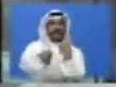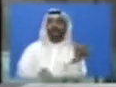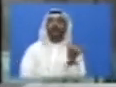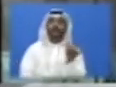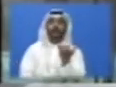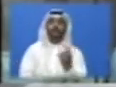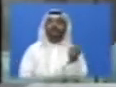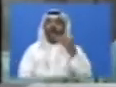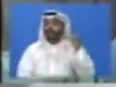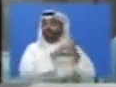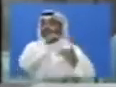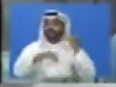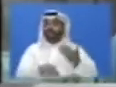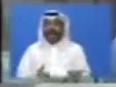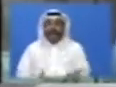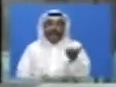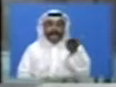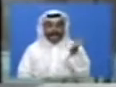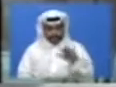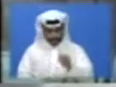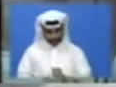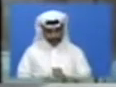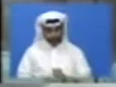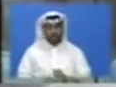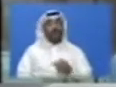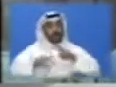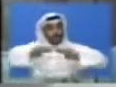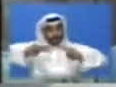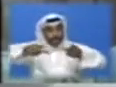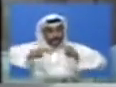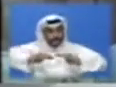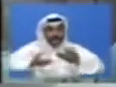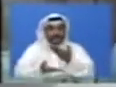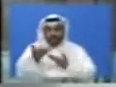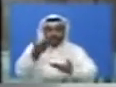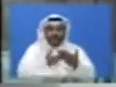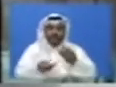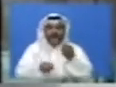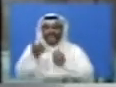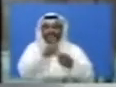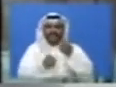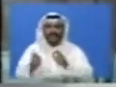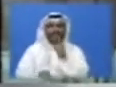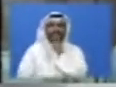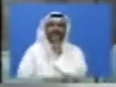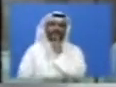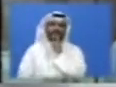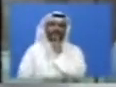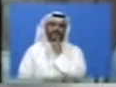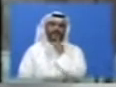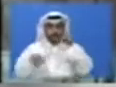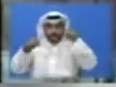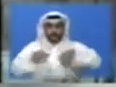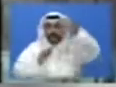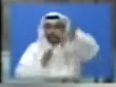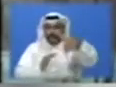من الممكن أن تطور تلك العلاقة. التبادل التجاري بين الكويت وصربيا ضعيف، هناك إمكانيات هائلة